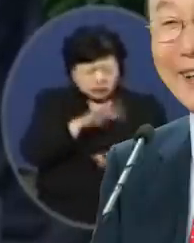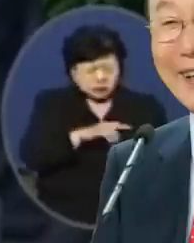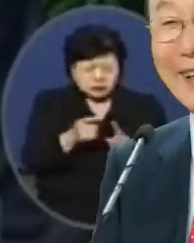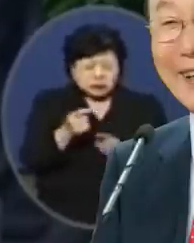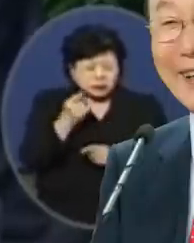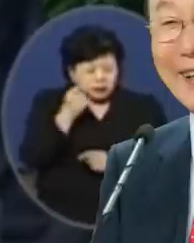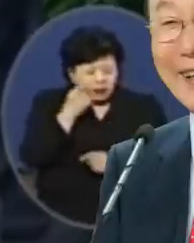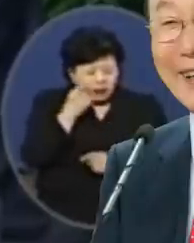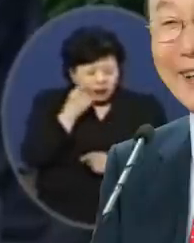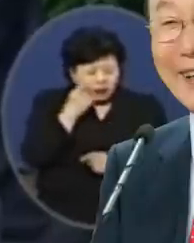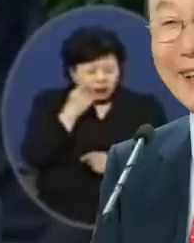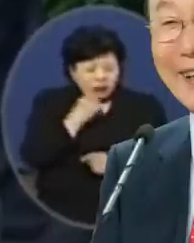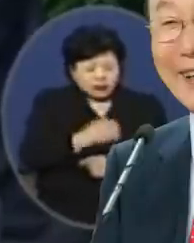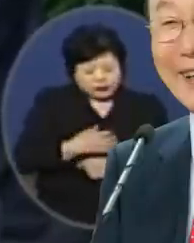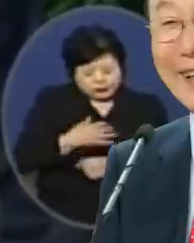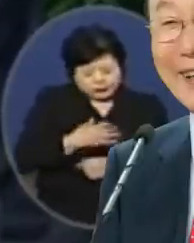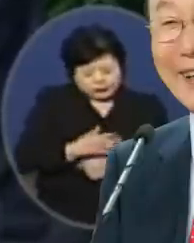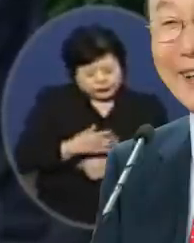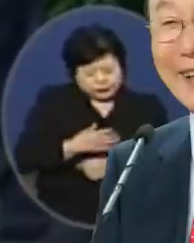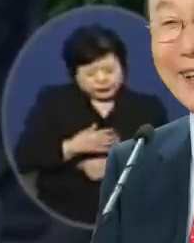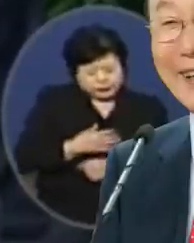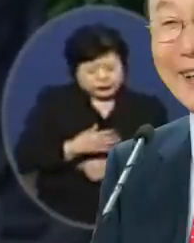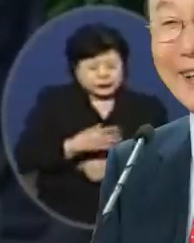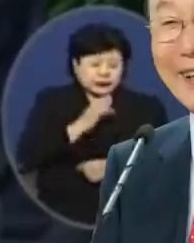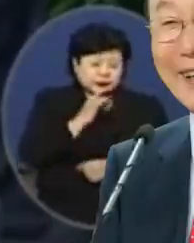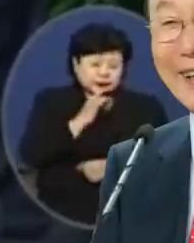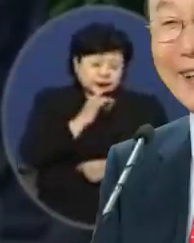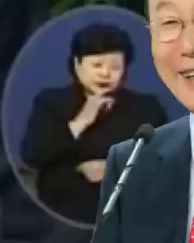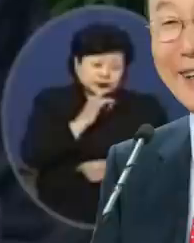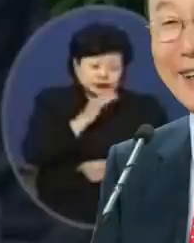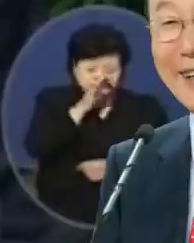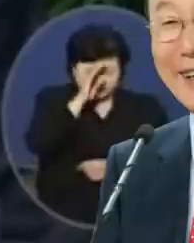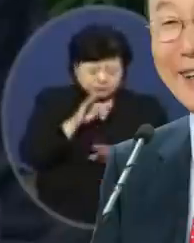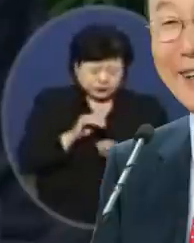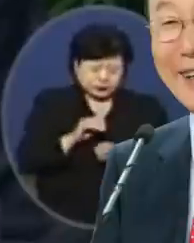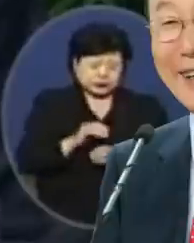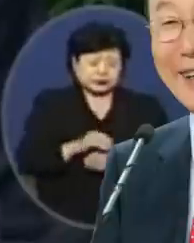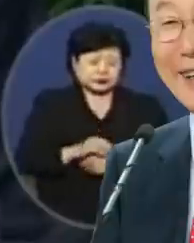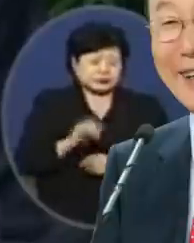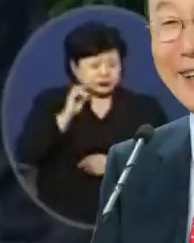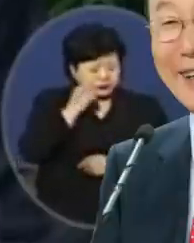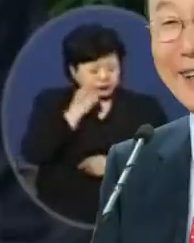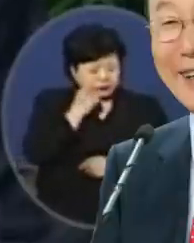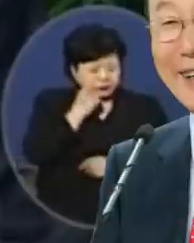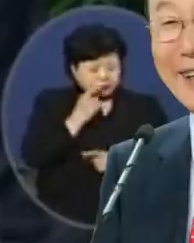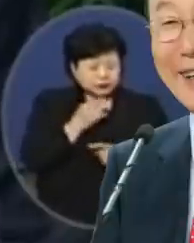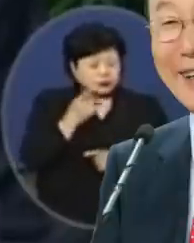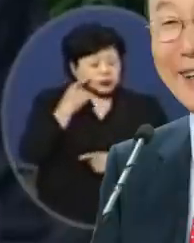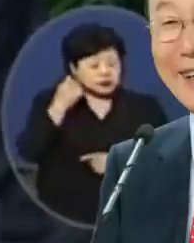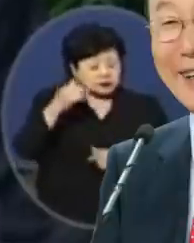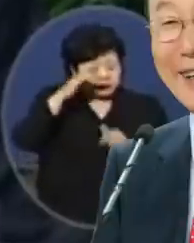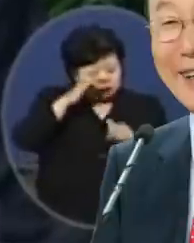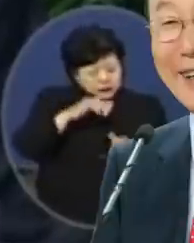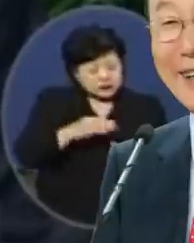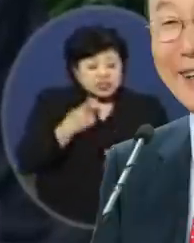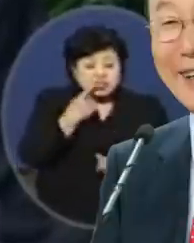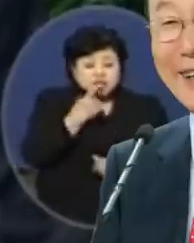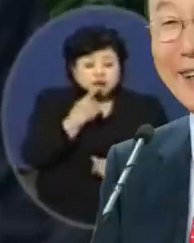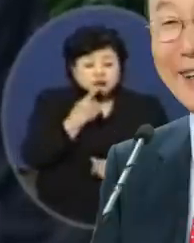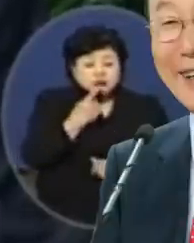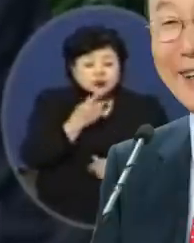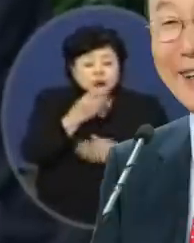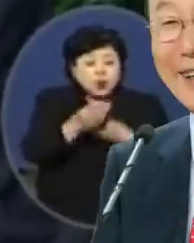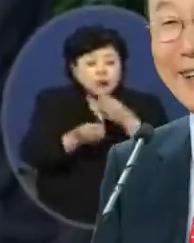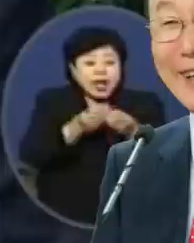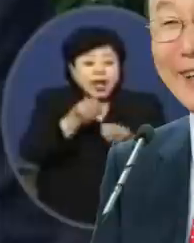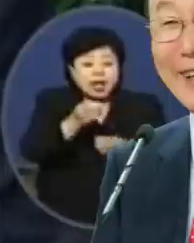오래 받고 굉장히 괴로웠는데 안 나와서 고통을 당하다가 교회에서 목사님이 입술에